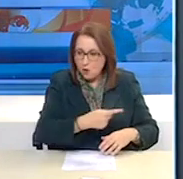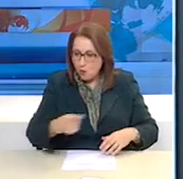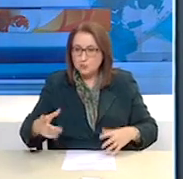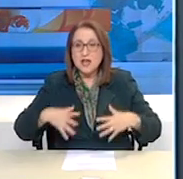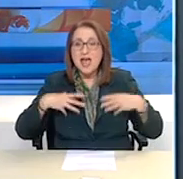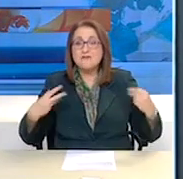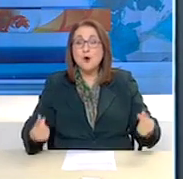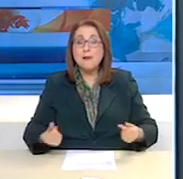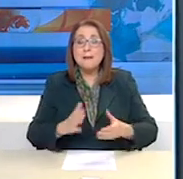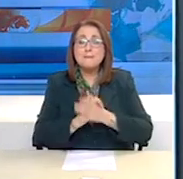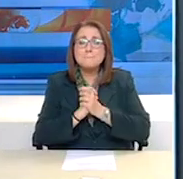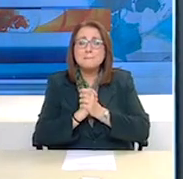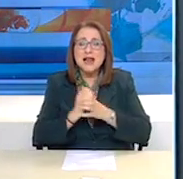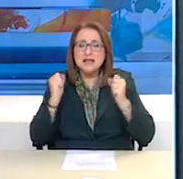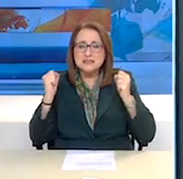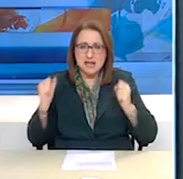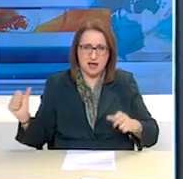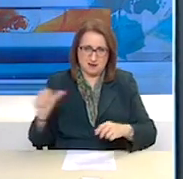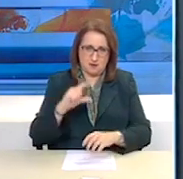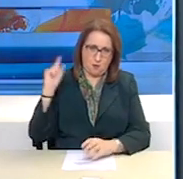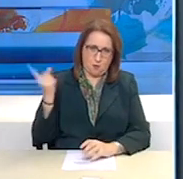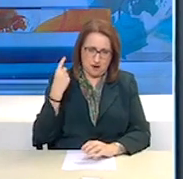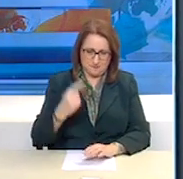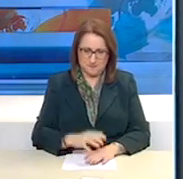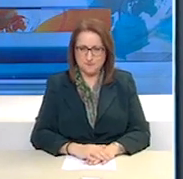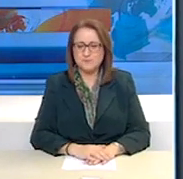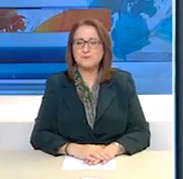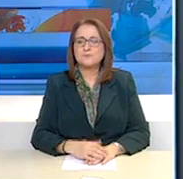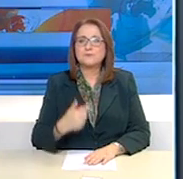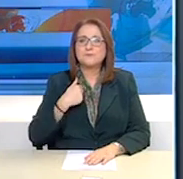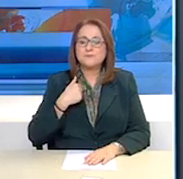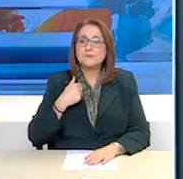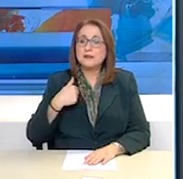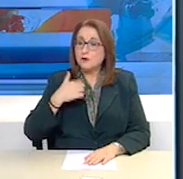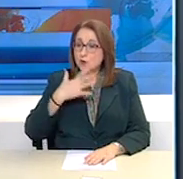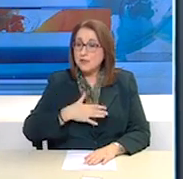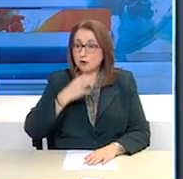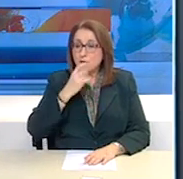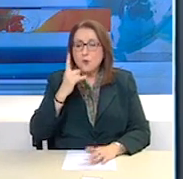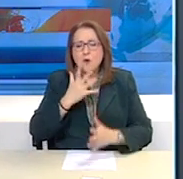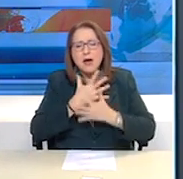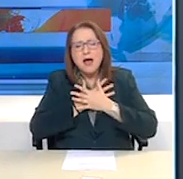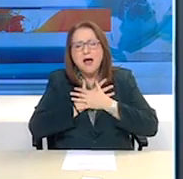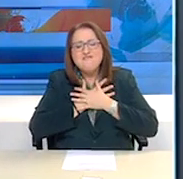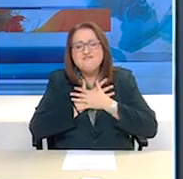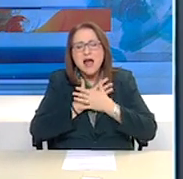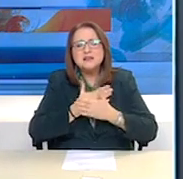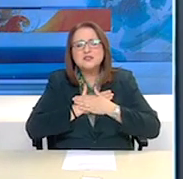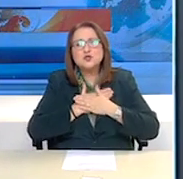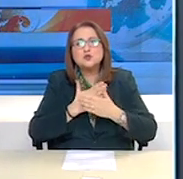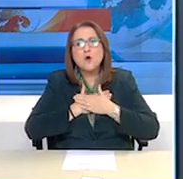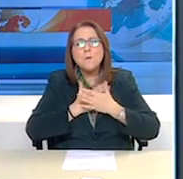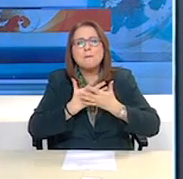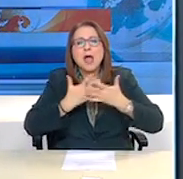αυτή τη στιγμή στην Ελλάδα. Σε ένα ξεχύλισμα ευγνωμοσύνης σε όλους τους υγειονομικούς, θα μου επιτρέψετε να εκφράσω ένα τεράστιο ευχαριστώ από όλους εμάς,